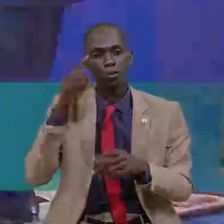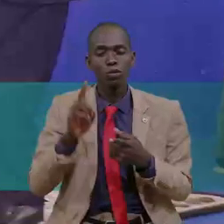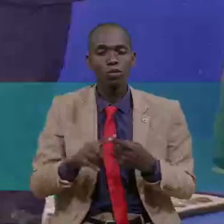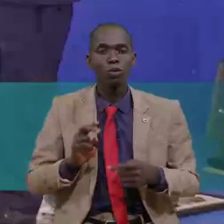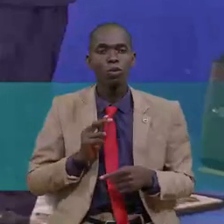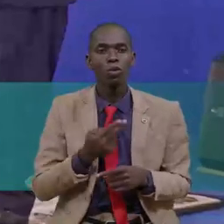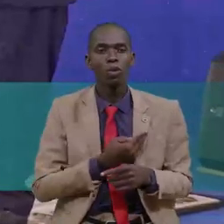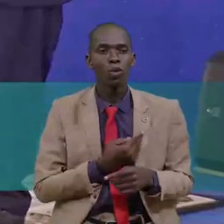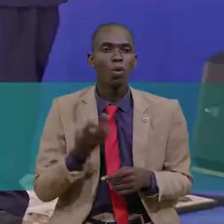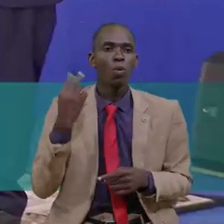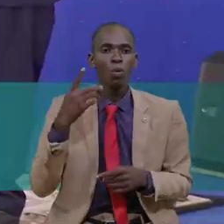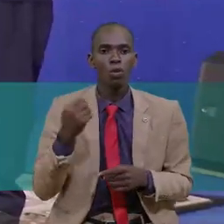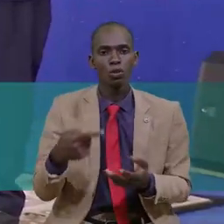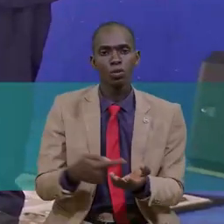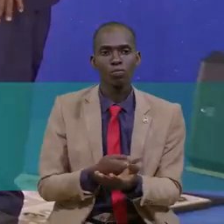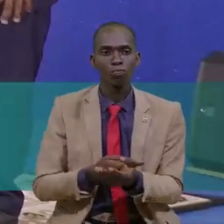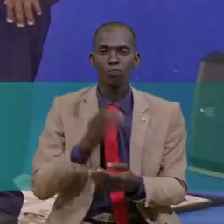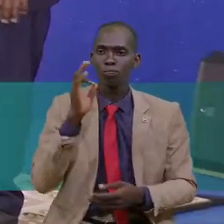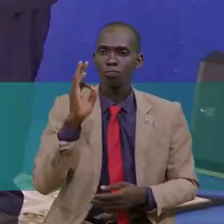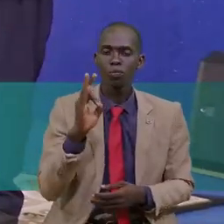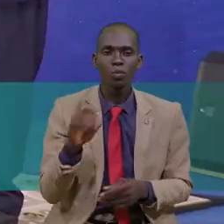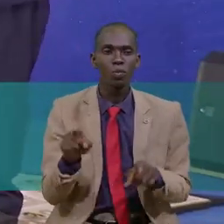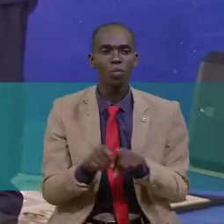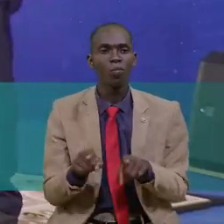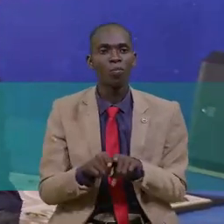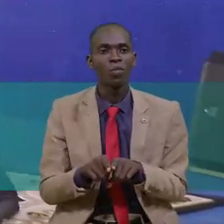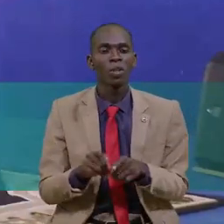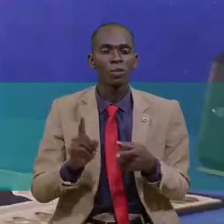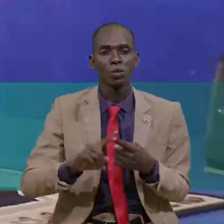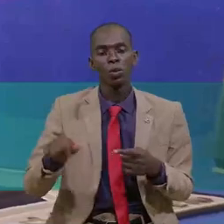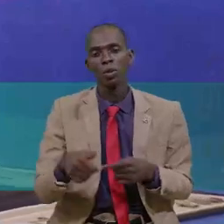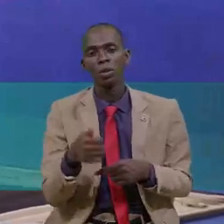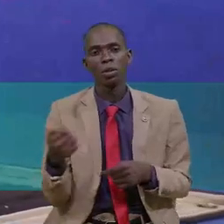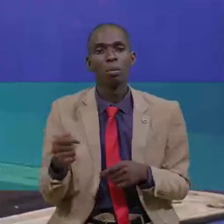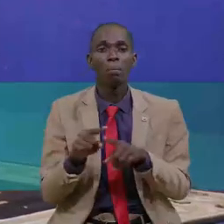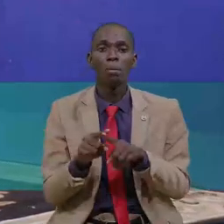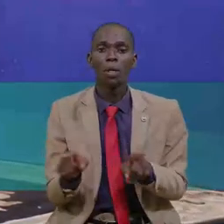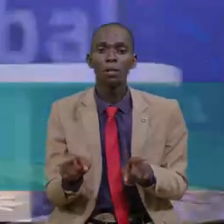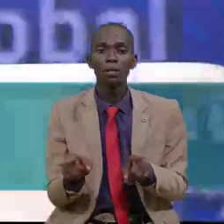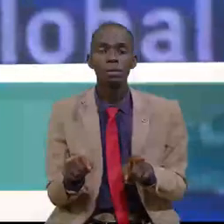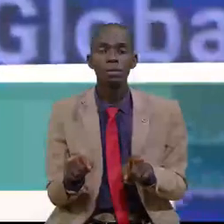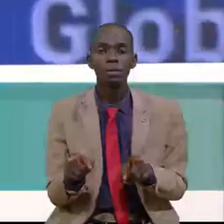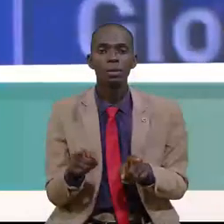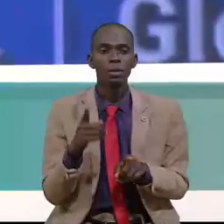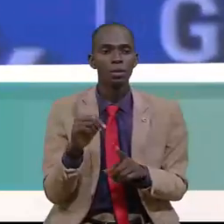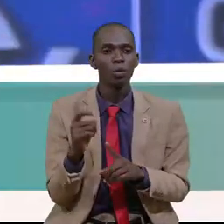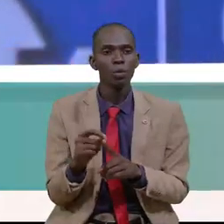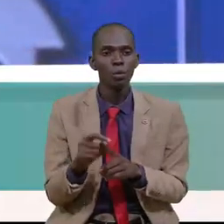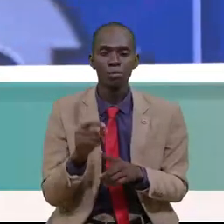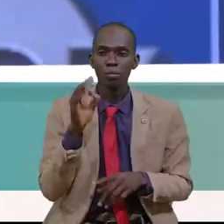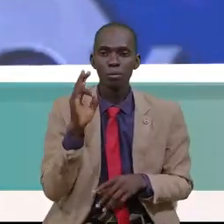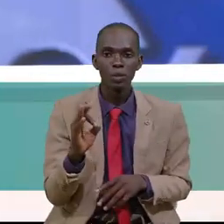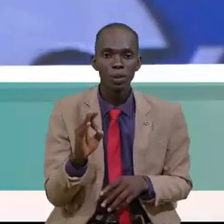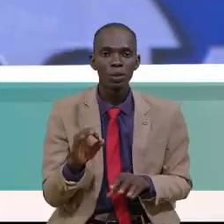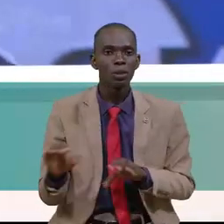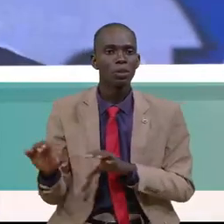car cette bonne nouvelle nous a été annoncée aussi bien qu'à eux. Mais la parole qui leur